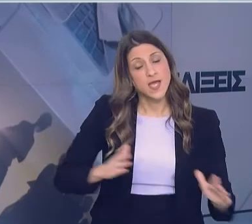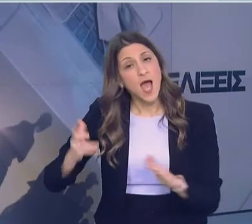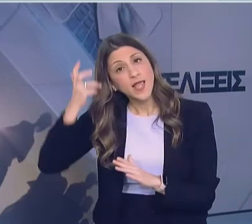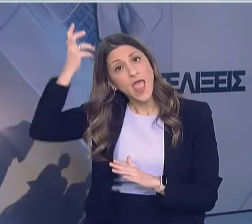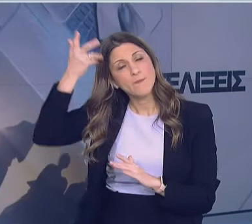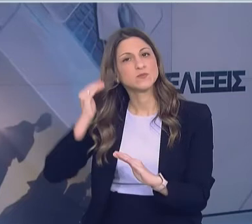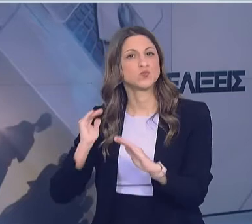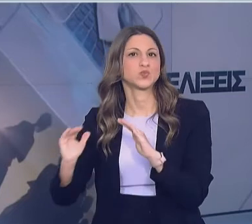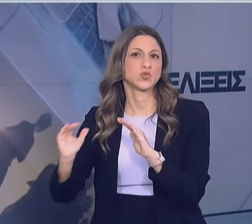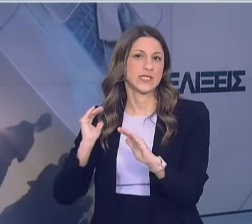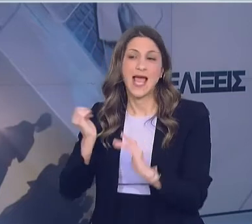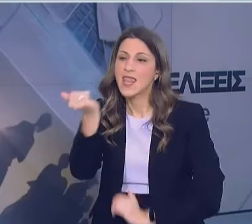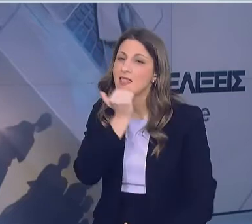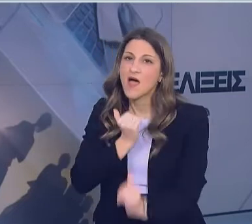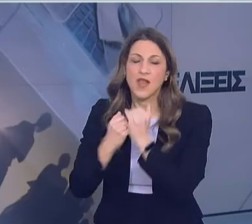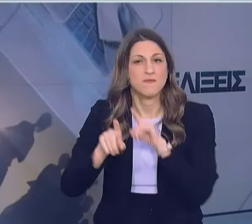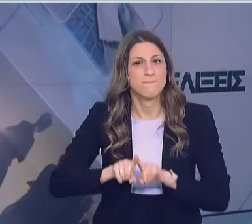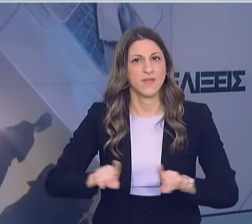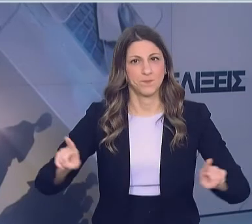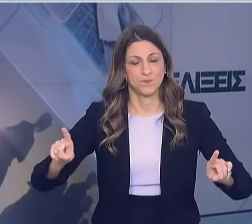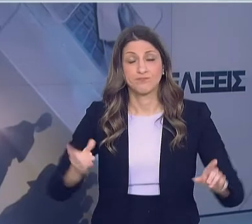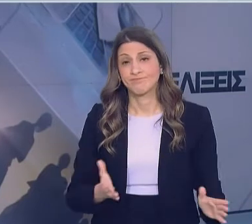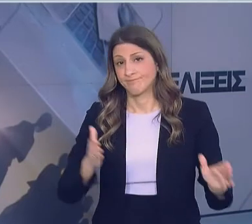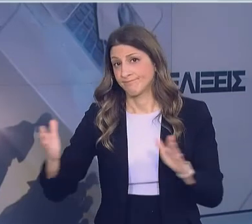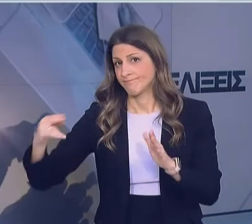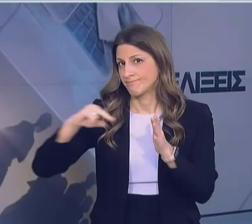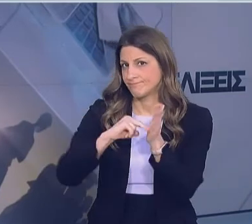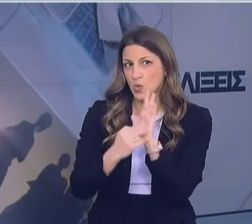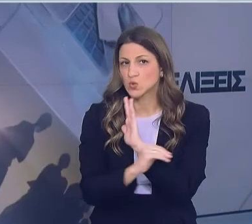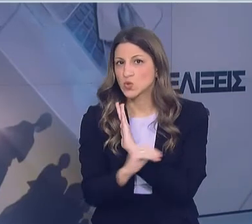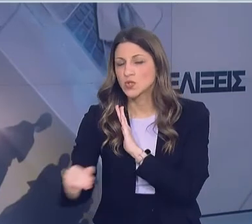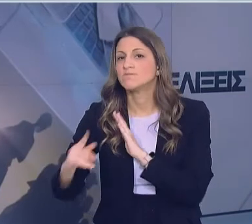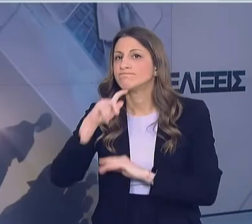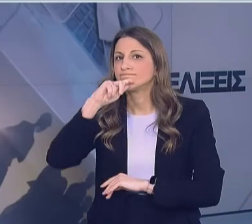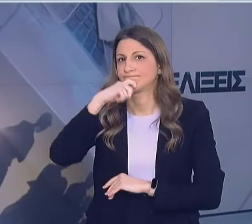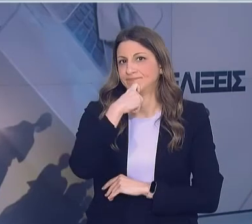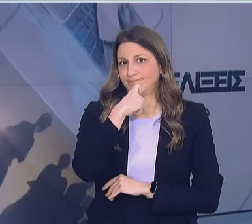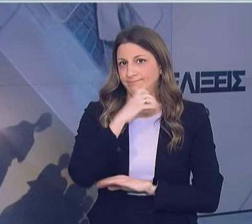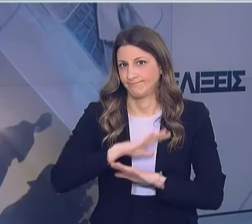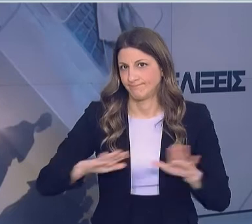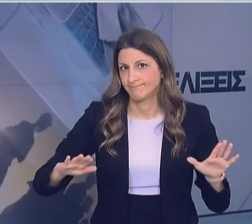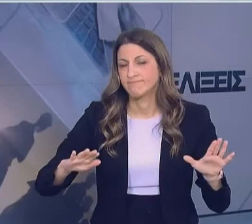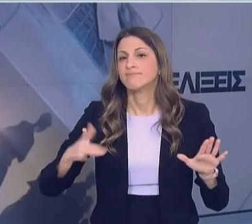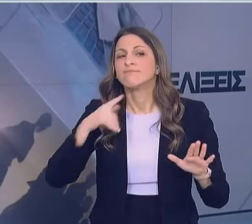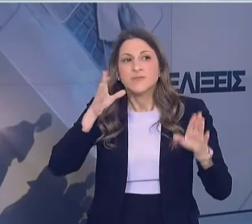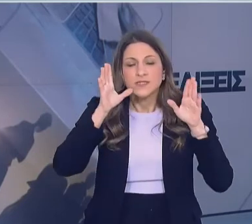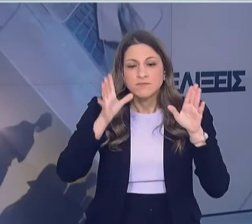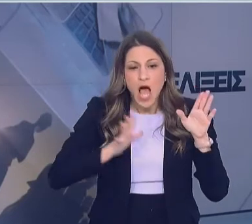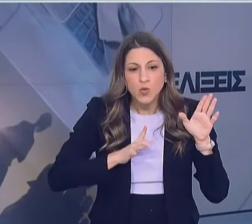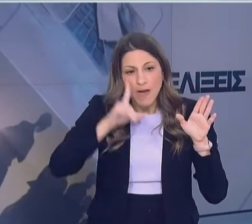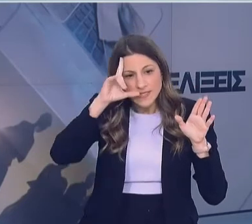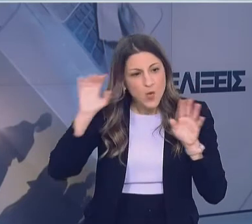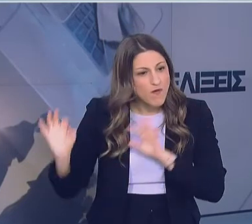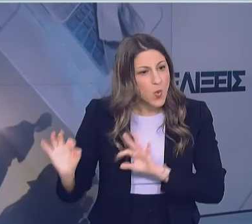λάθη. Χρειάζεται προσοχή επίσης να τηρούμε τα προσωπικά δεδομένα και να μην αποπροσανατολίζουμε το κοινό.